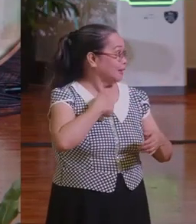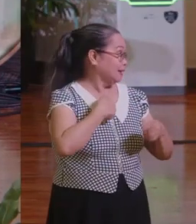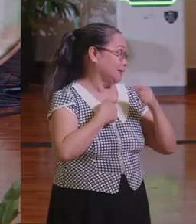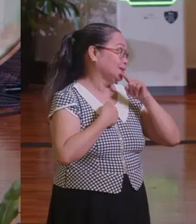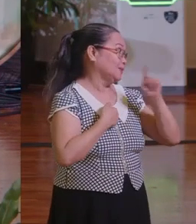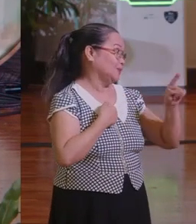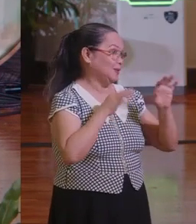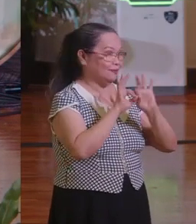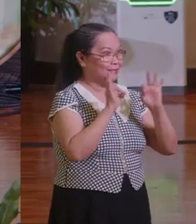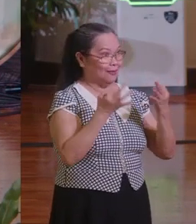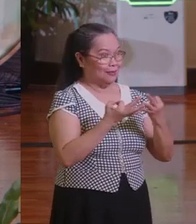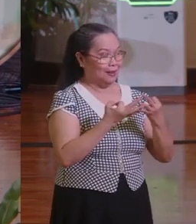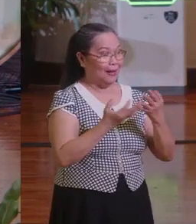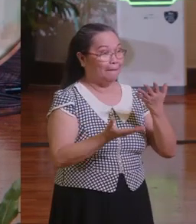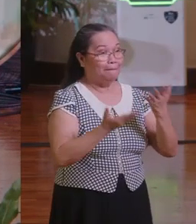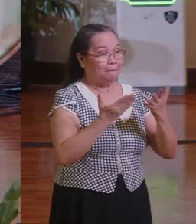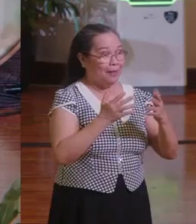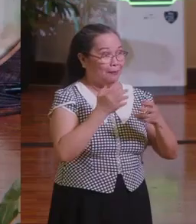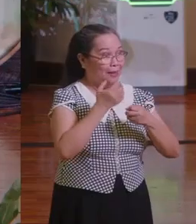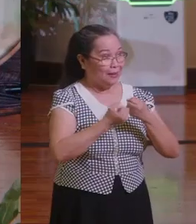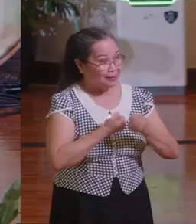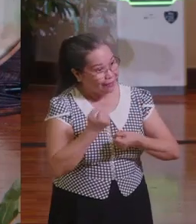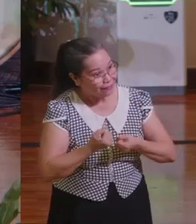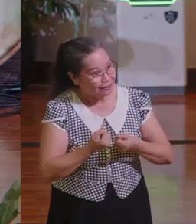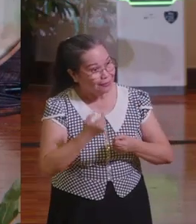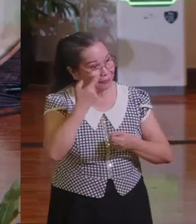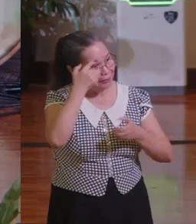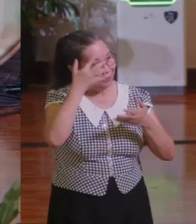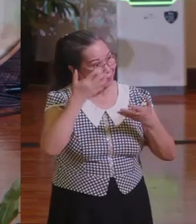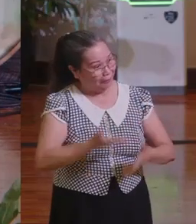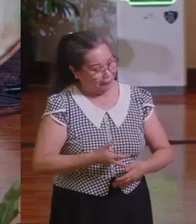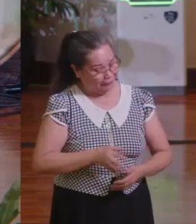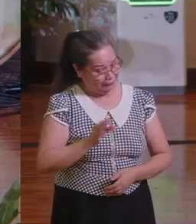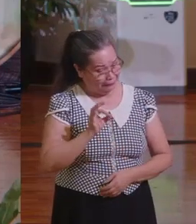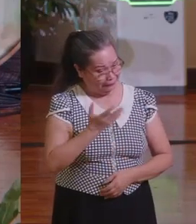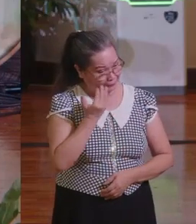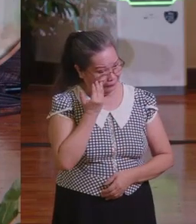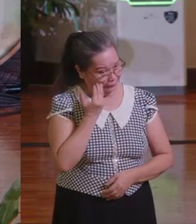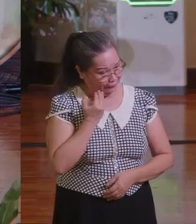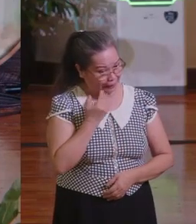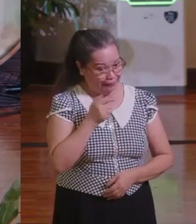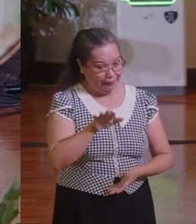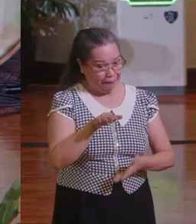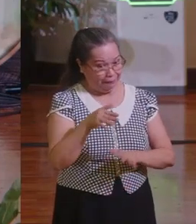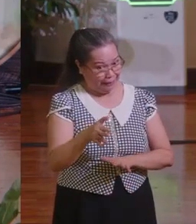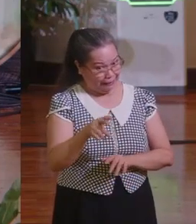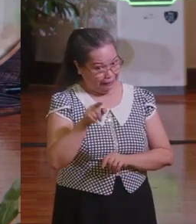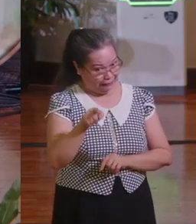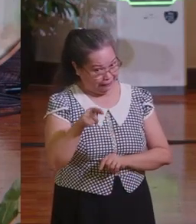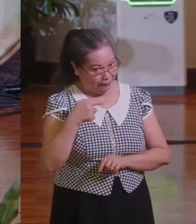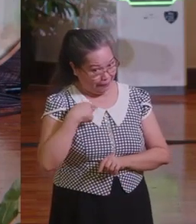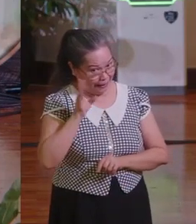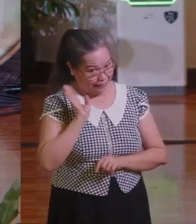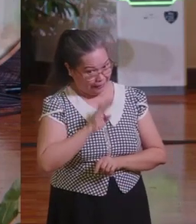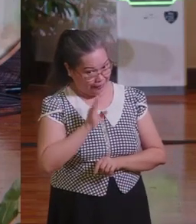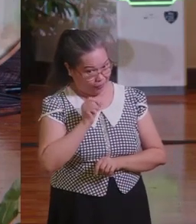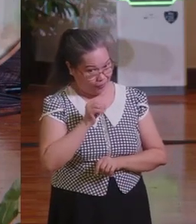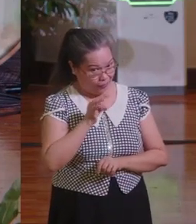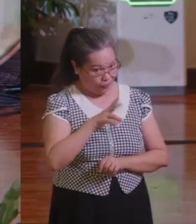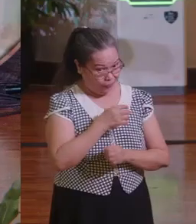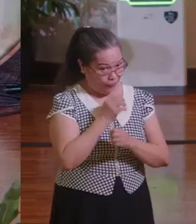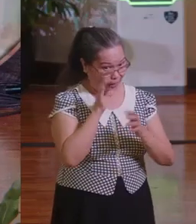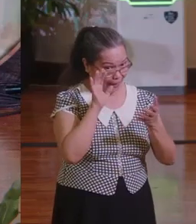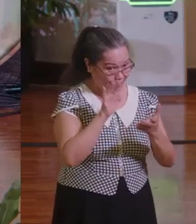inyong pamilya. Maaari po kayo nagsistruggle, nabibigatan sapagkat namatayan kayo ng isang family member, ng isang loved